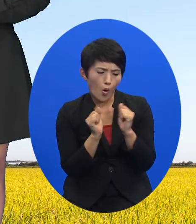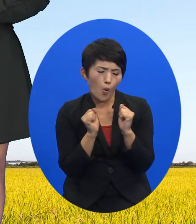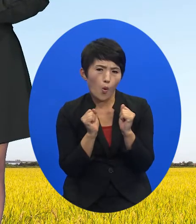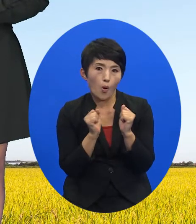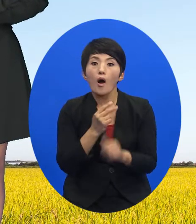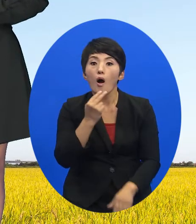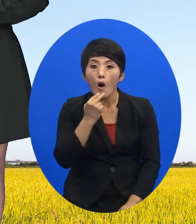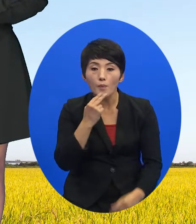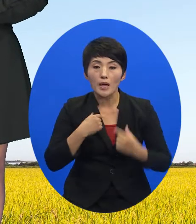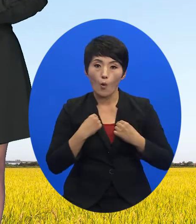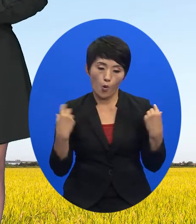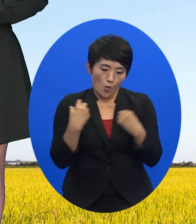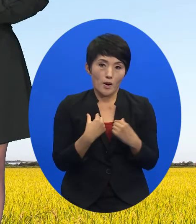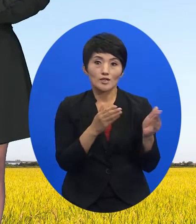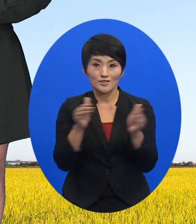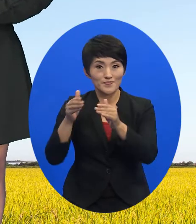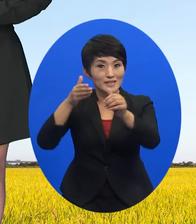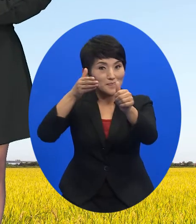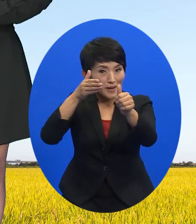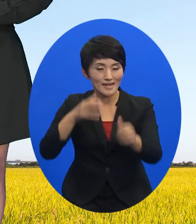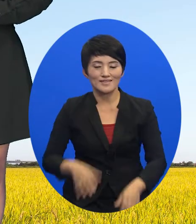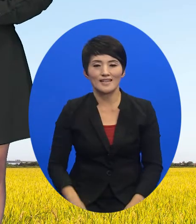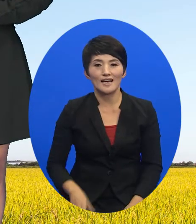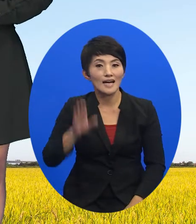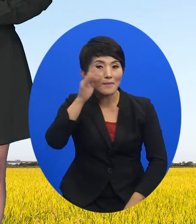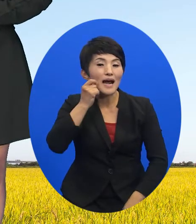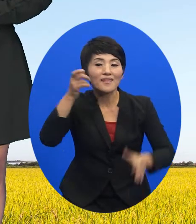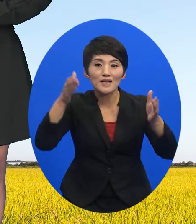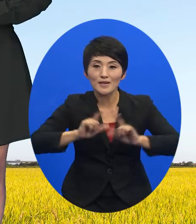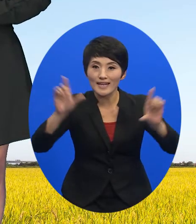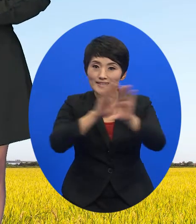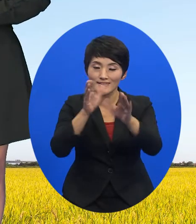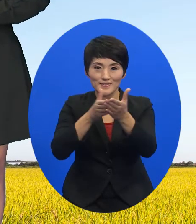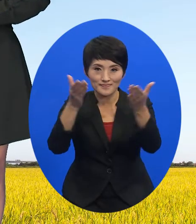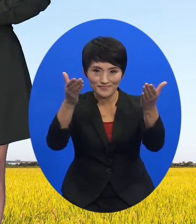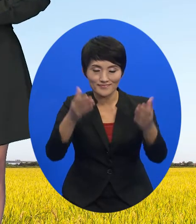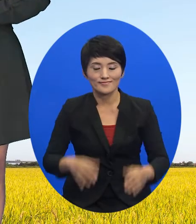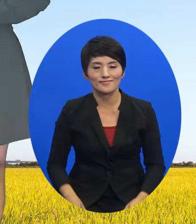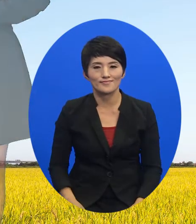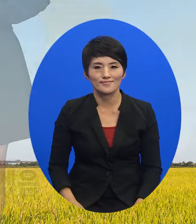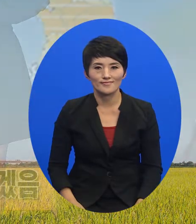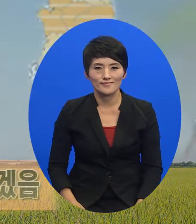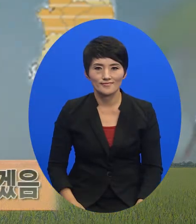관리에 신경 쓰시기 바랍니다 그럼 앞으로 한 달 간은 날씨 알아보겠습니다